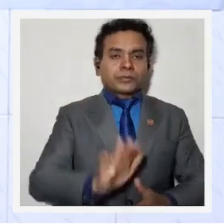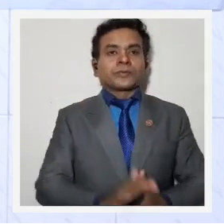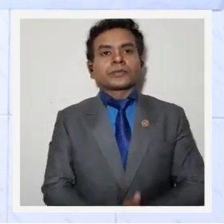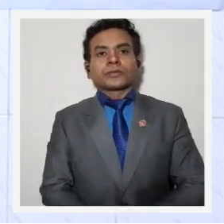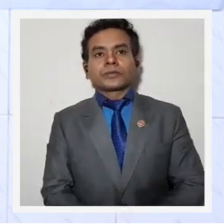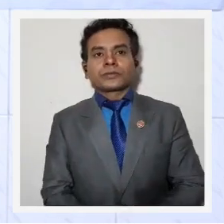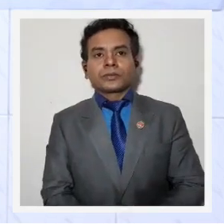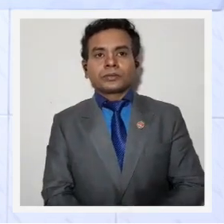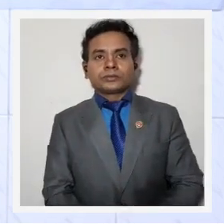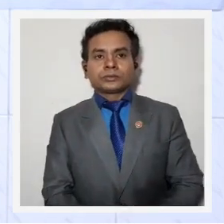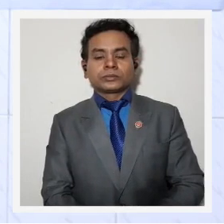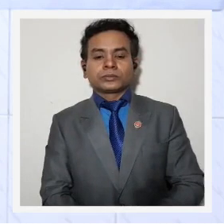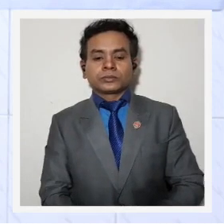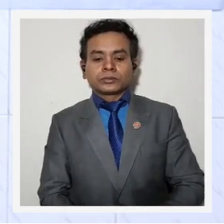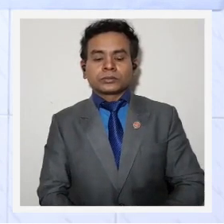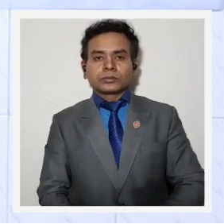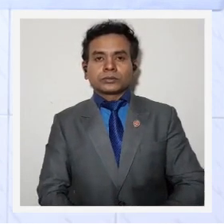জন চিকিৎসক